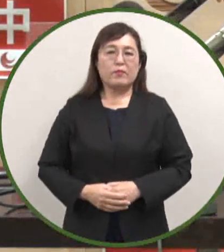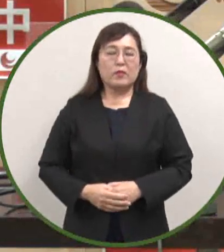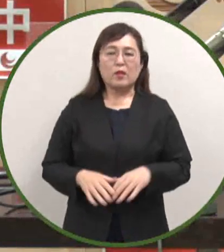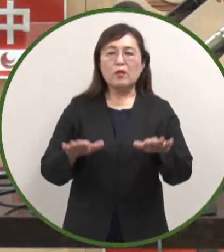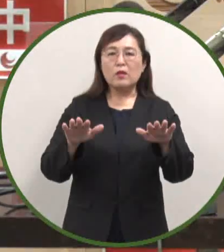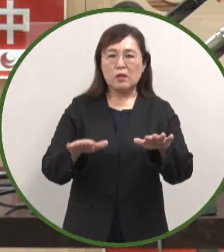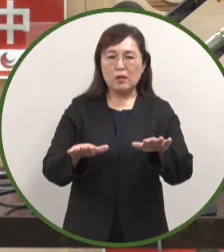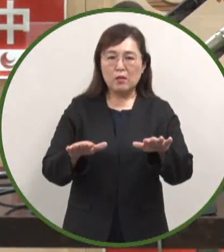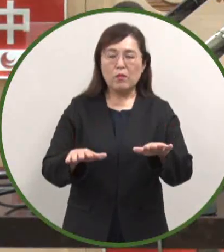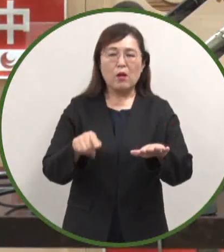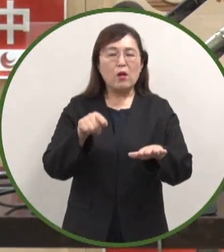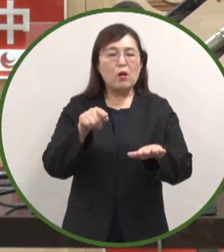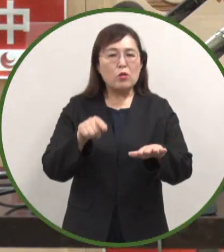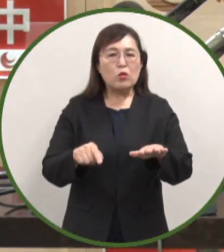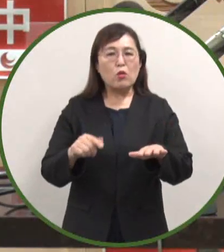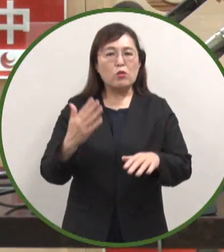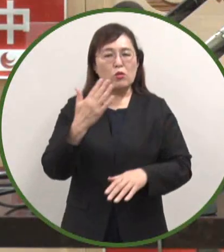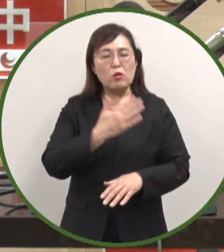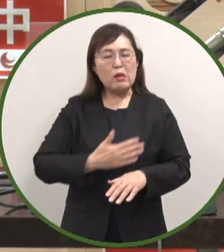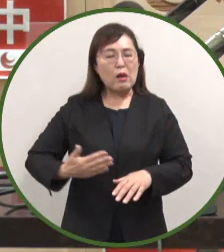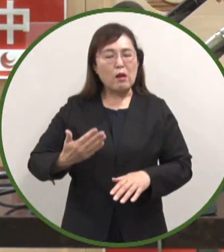現在ですね、こういった方の